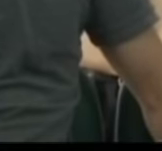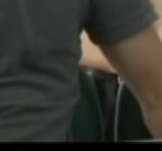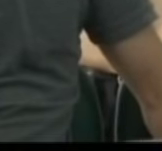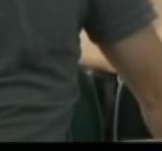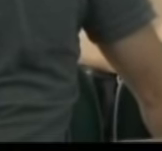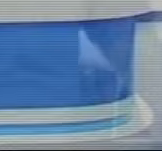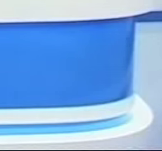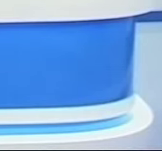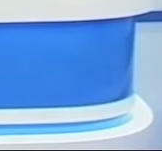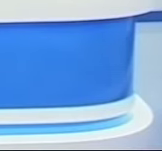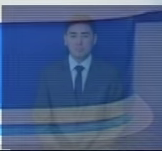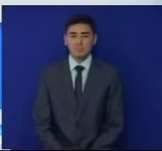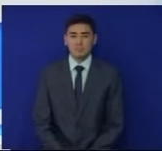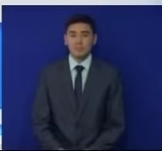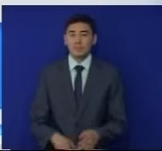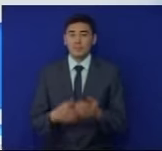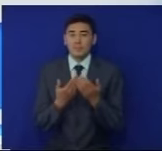дверей.